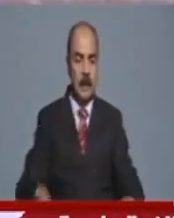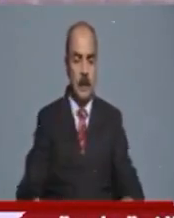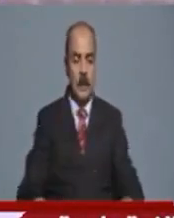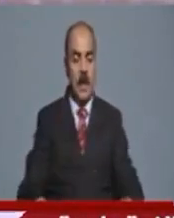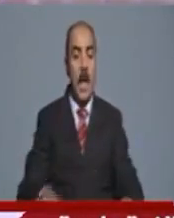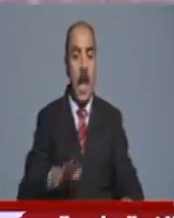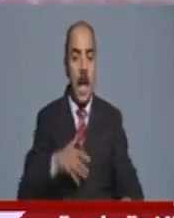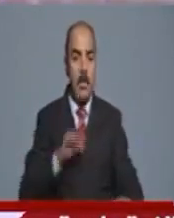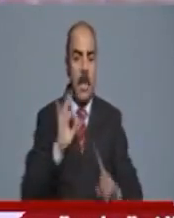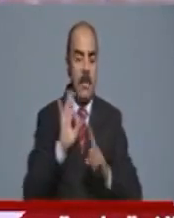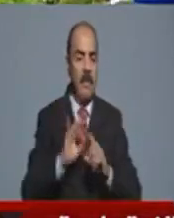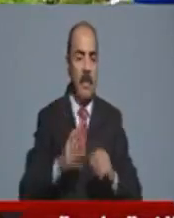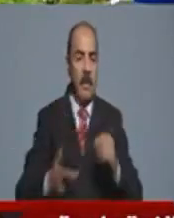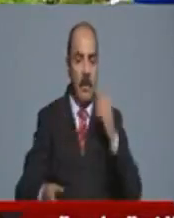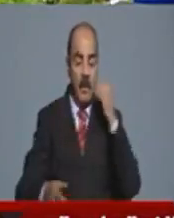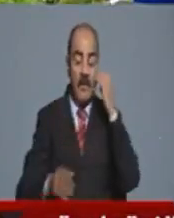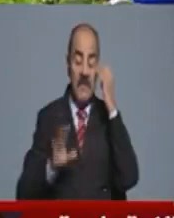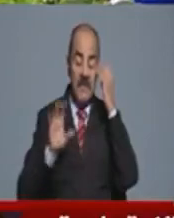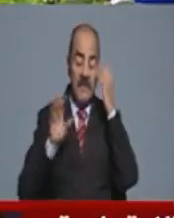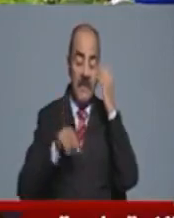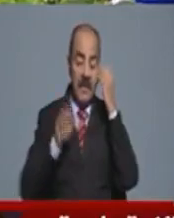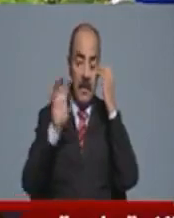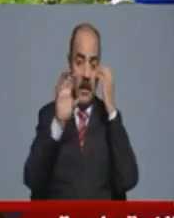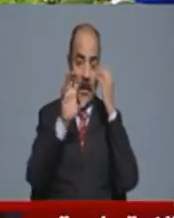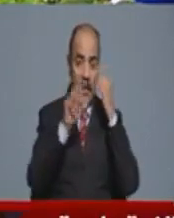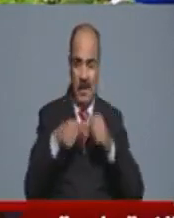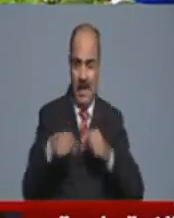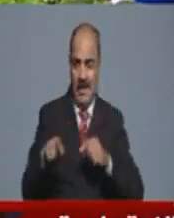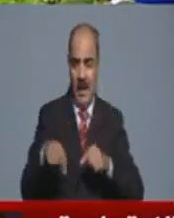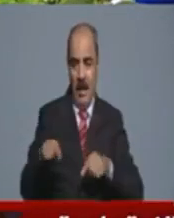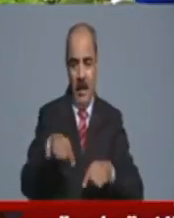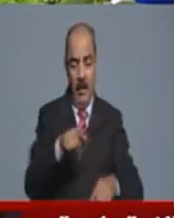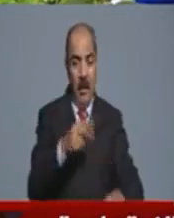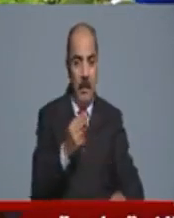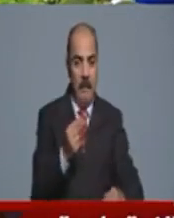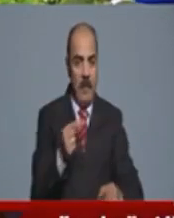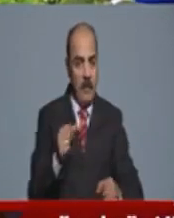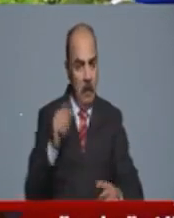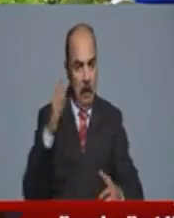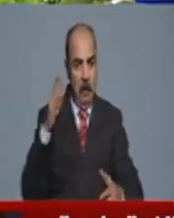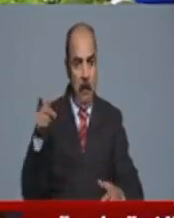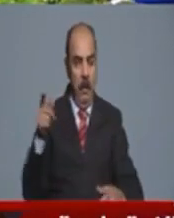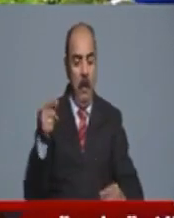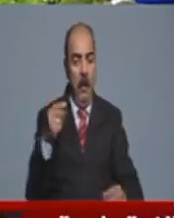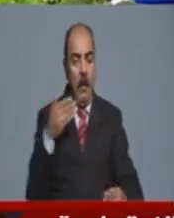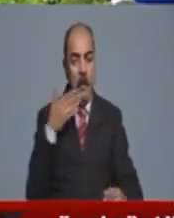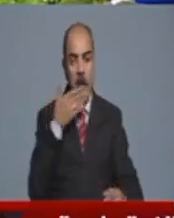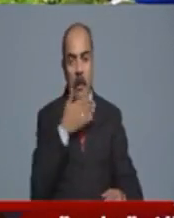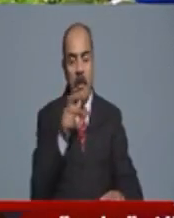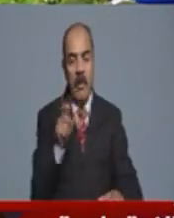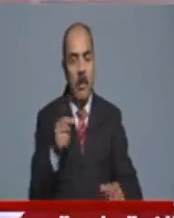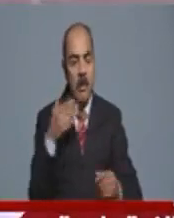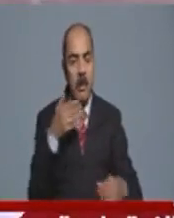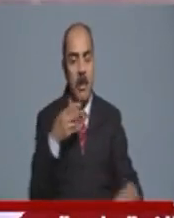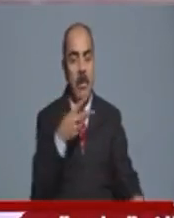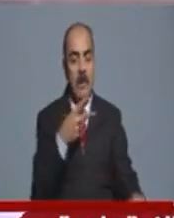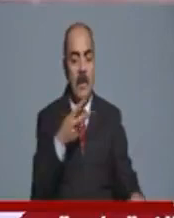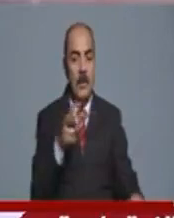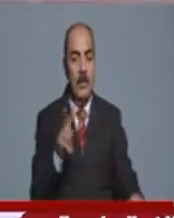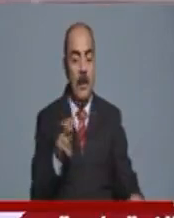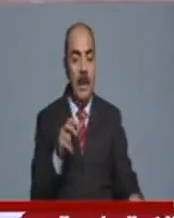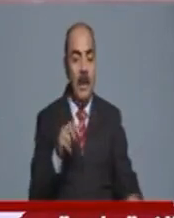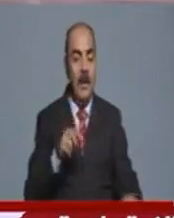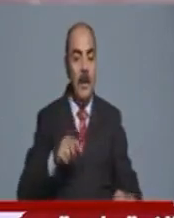لكده انا بقول ان في دول مش بعيده عننا، بس طبعا امكانياتها الماديه كبيره قوي، بتصرف على المواطن 270